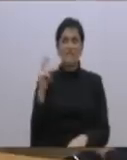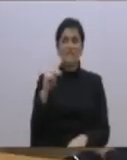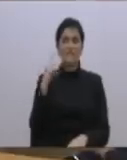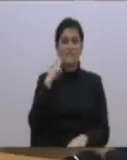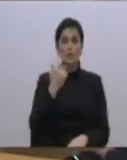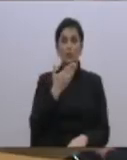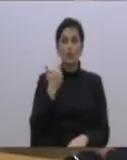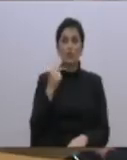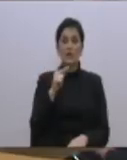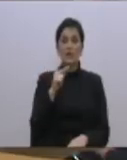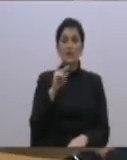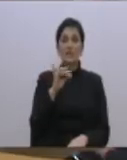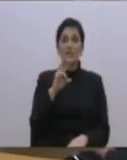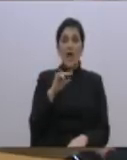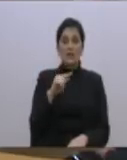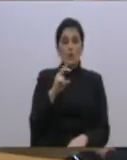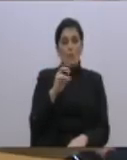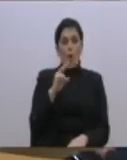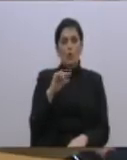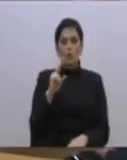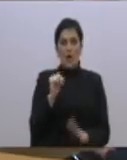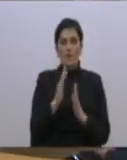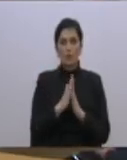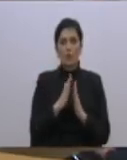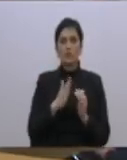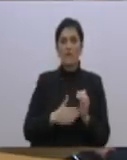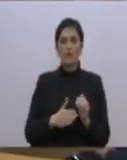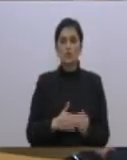Art tinotin boguchava da davasulot khot.